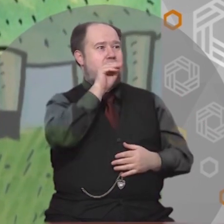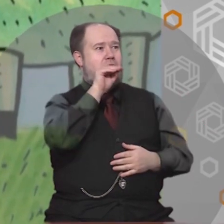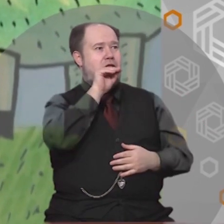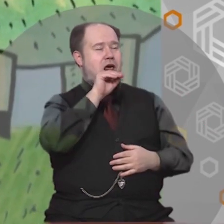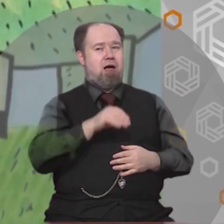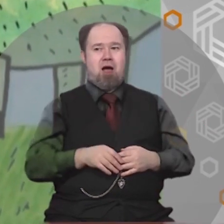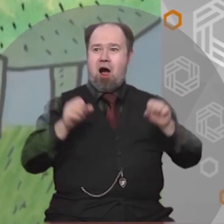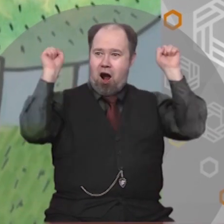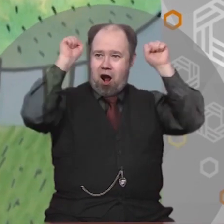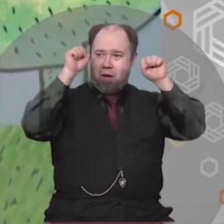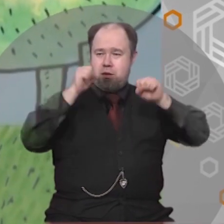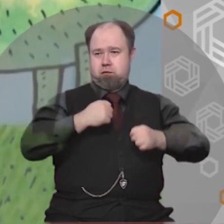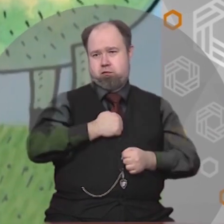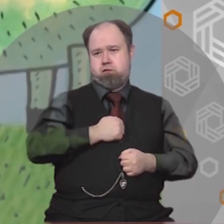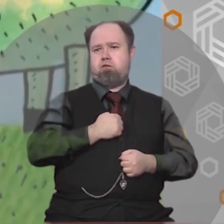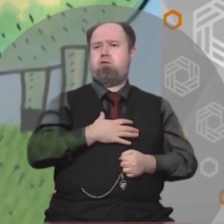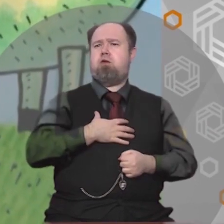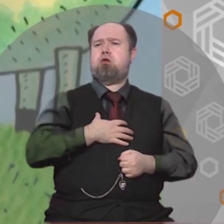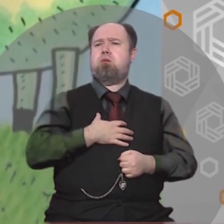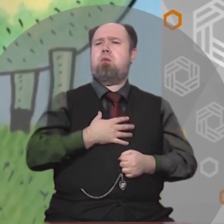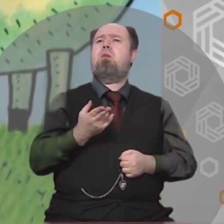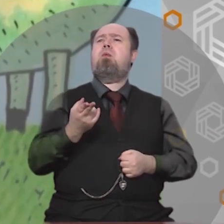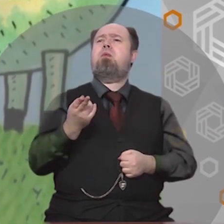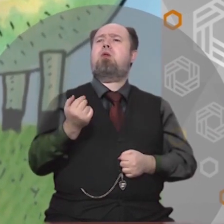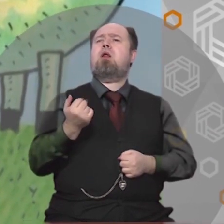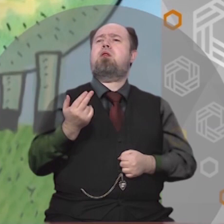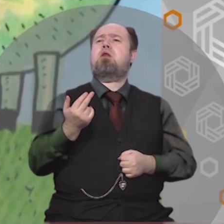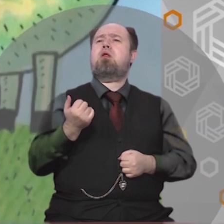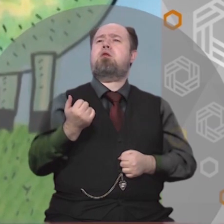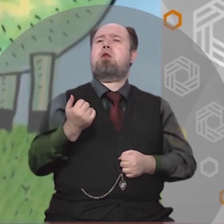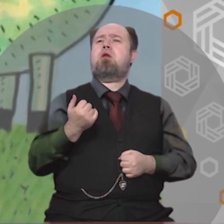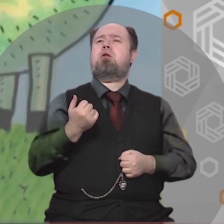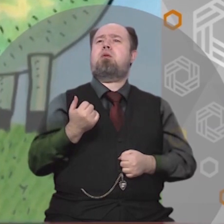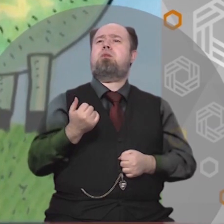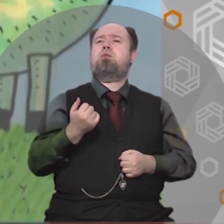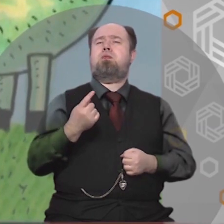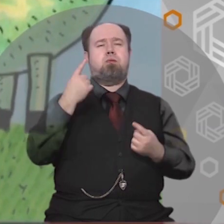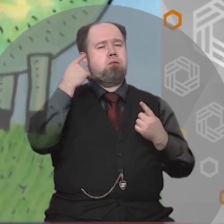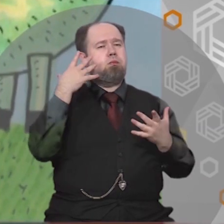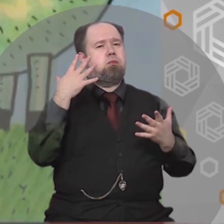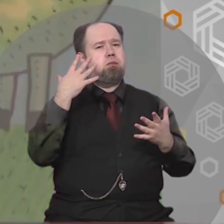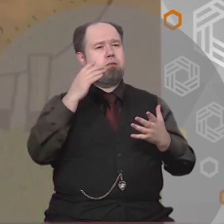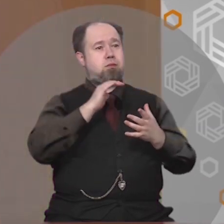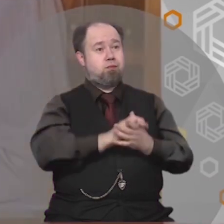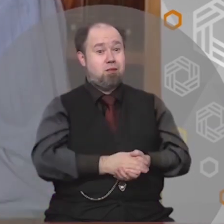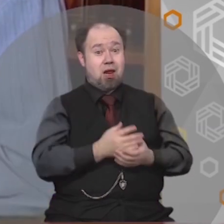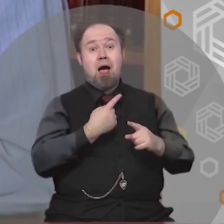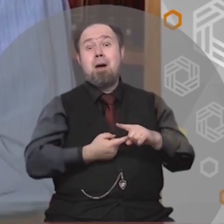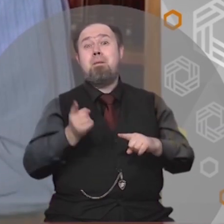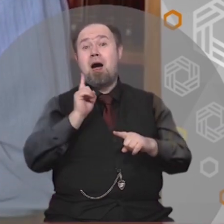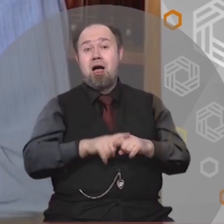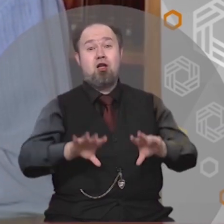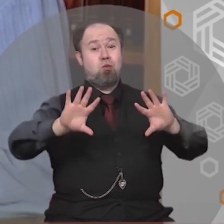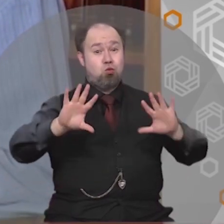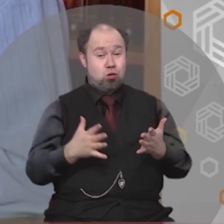Пролаял пес, а баран важно проблеял. Без комментариев. И по